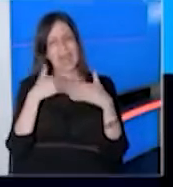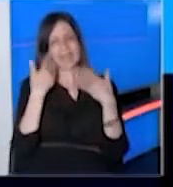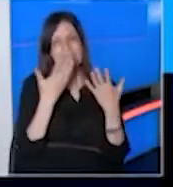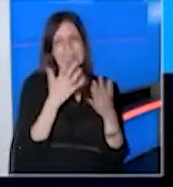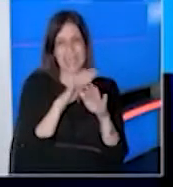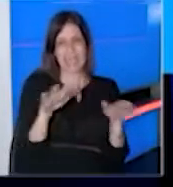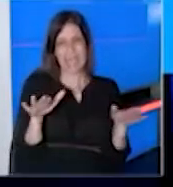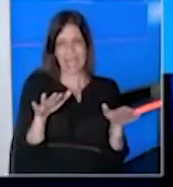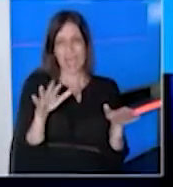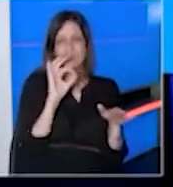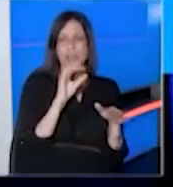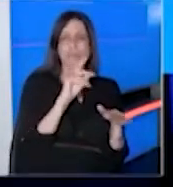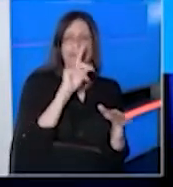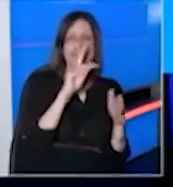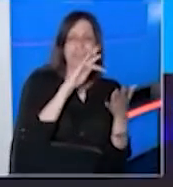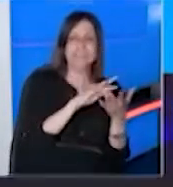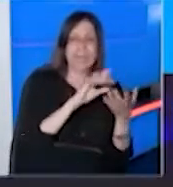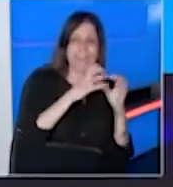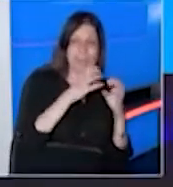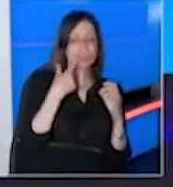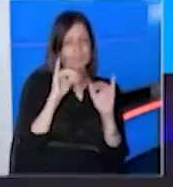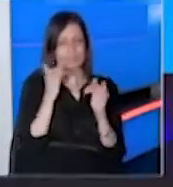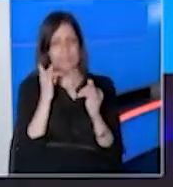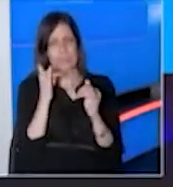הקרקע בשיוך למי שנמצא בקיבוץ? ודאי.